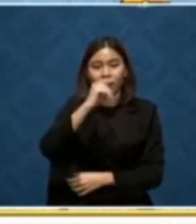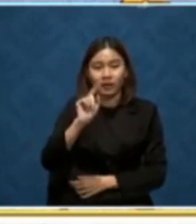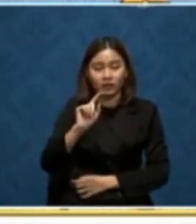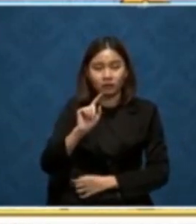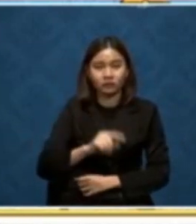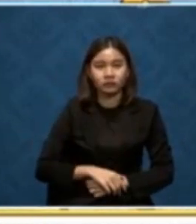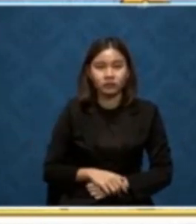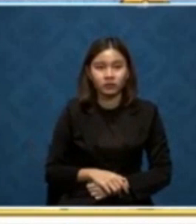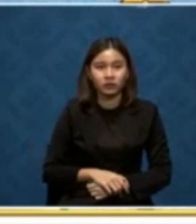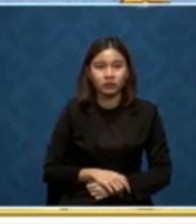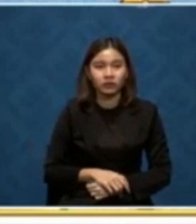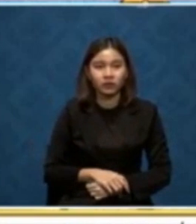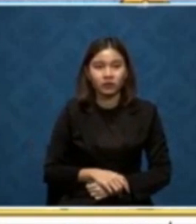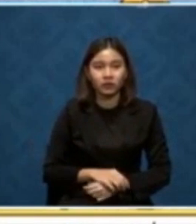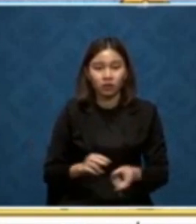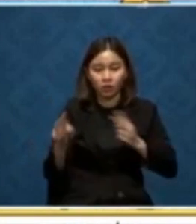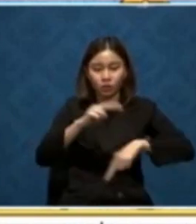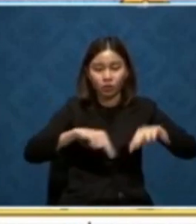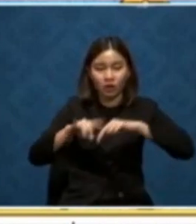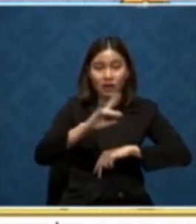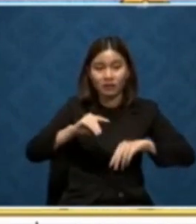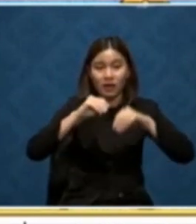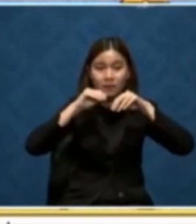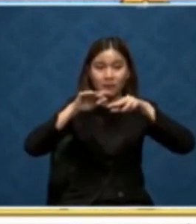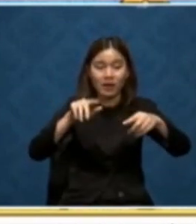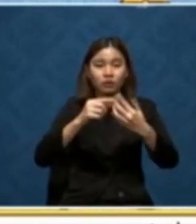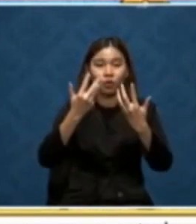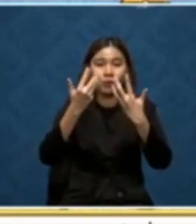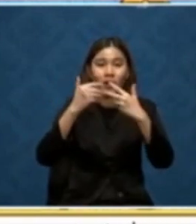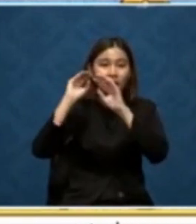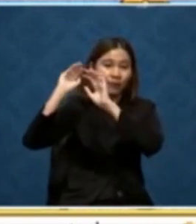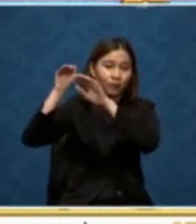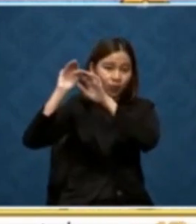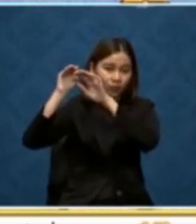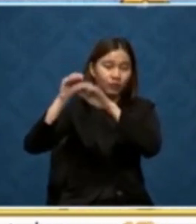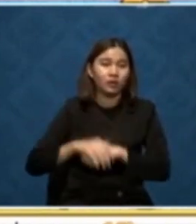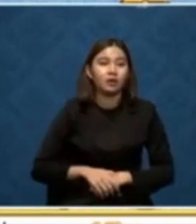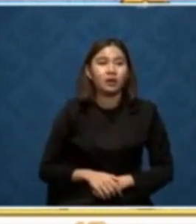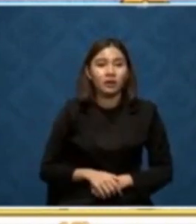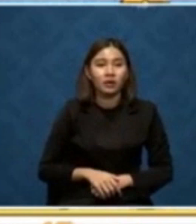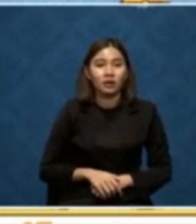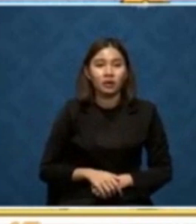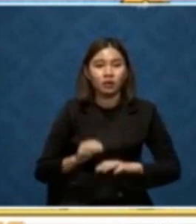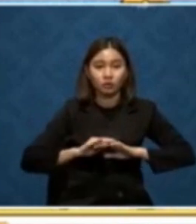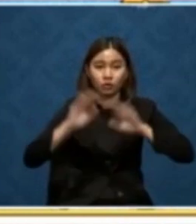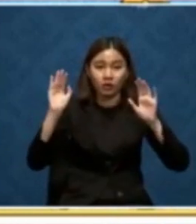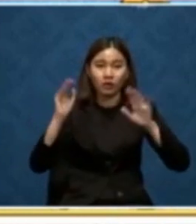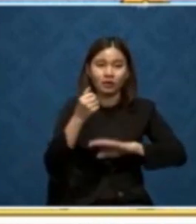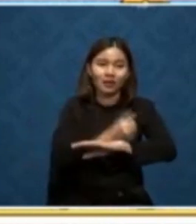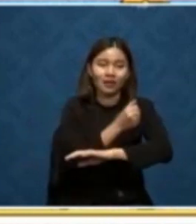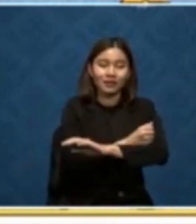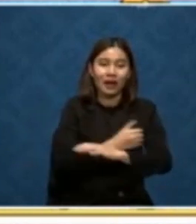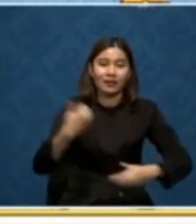ากองค์กรพิทักษ์สัตว์เผยแพร่บทความเรื่องอุตสาหกรรมมะพร้าวของไทยให้ยุติการใช้แรงง